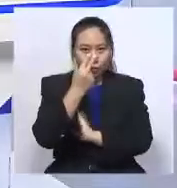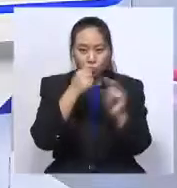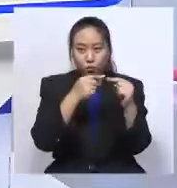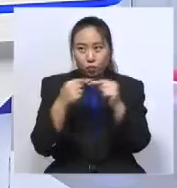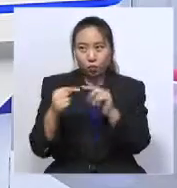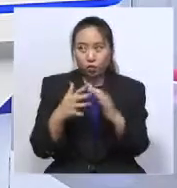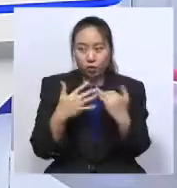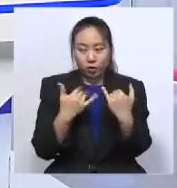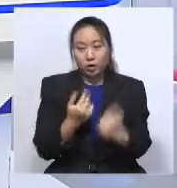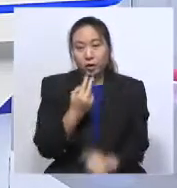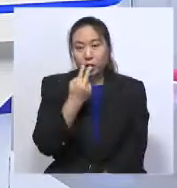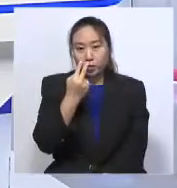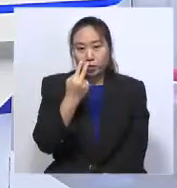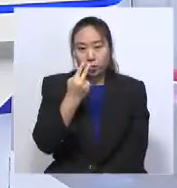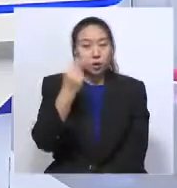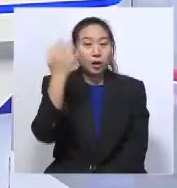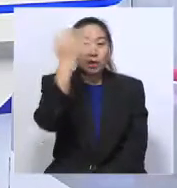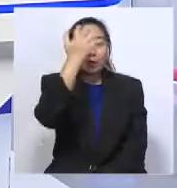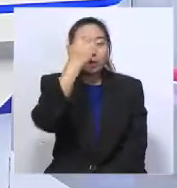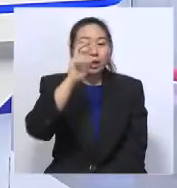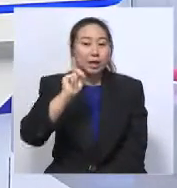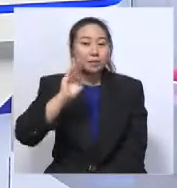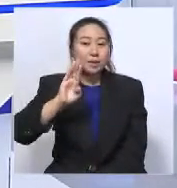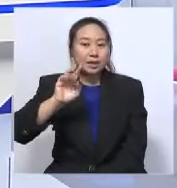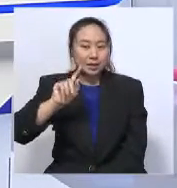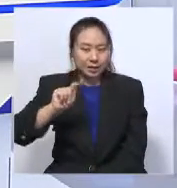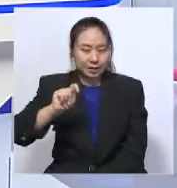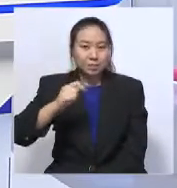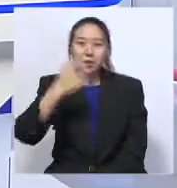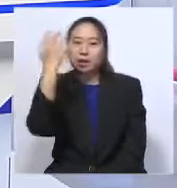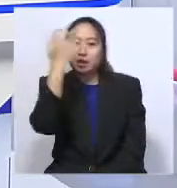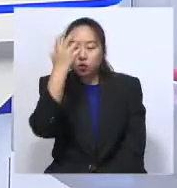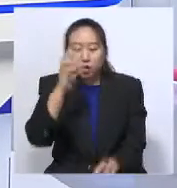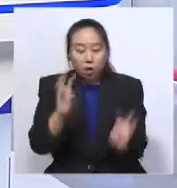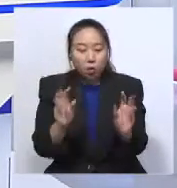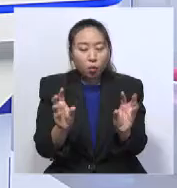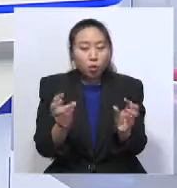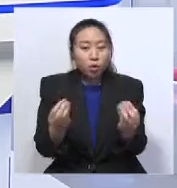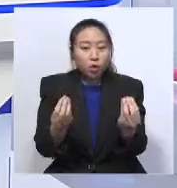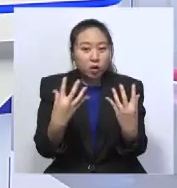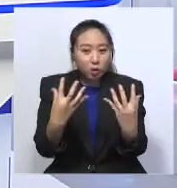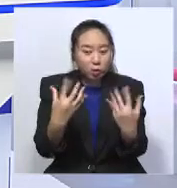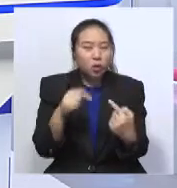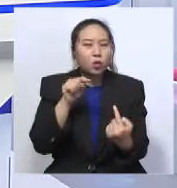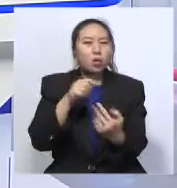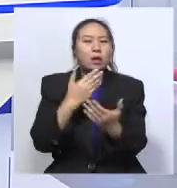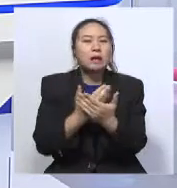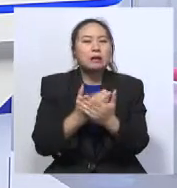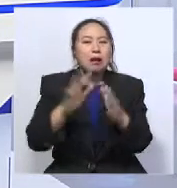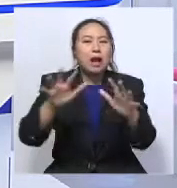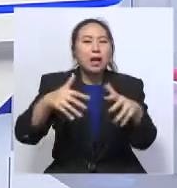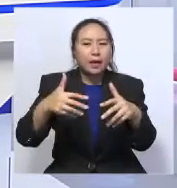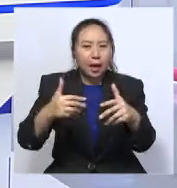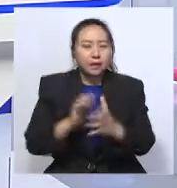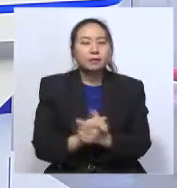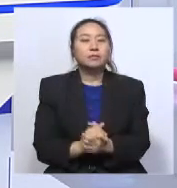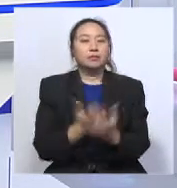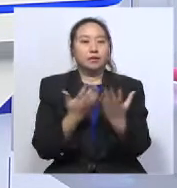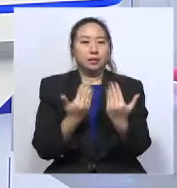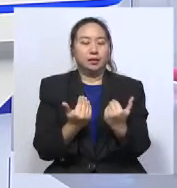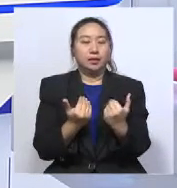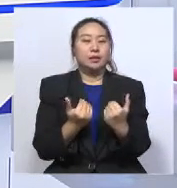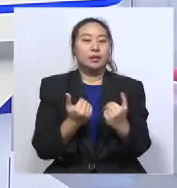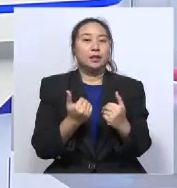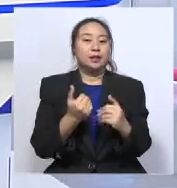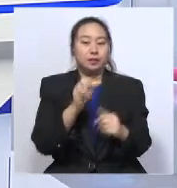ช่วงนี้มาดูเรื่องของสถานีโทรทัศน์ NBT สถานีวิทยุโทรทัศน์แห่งประเทศไทยนะคะเรื่องของการหารายได้ทางพลโทสรรเสริญแก้วกำ